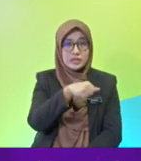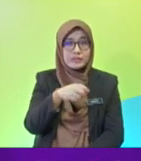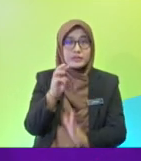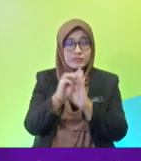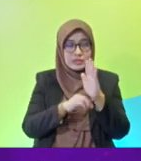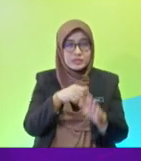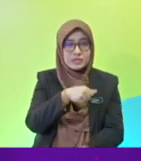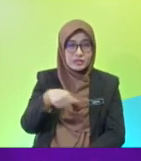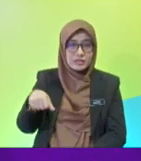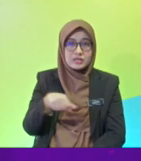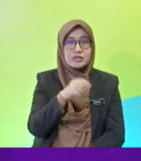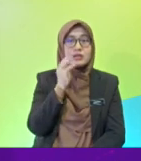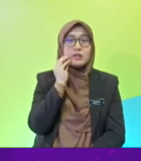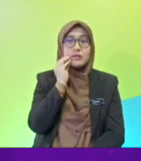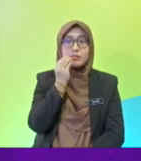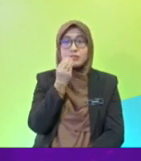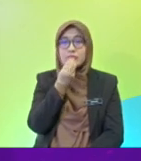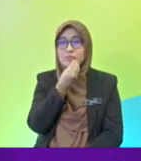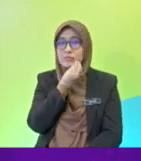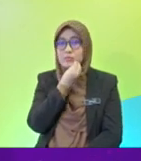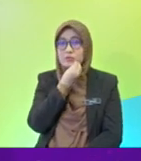halaman rumah apa isi tersiratnya